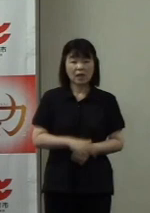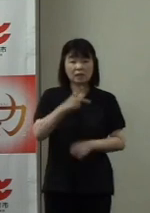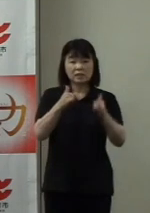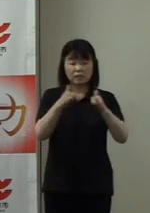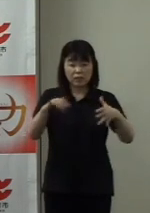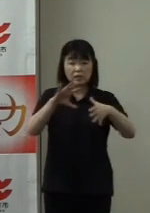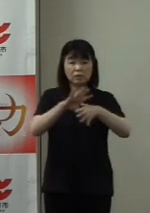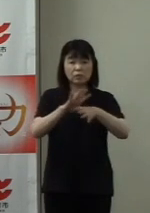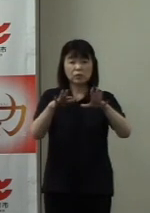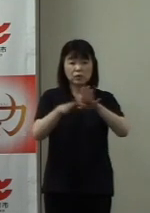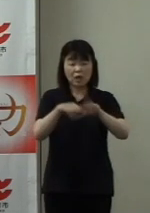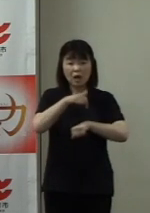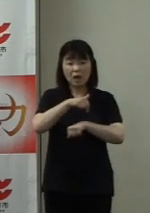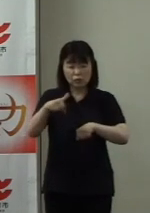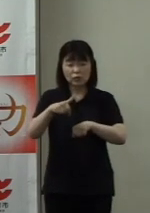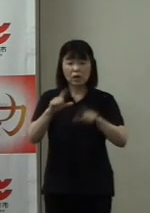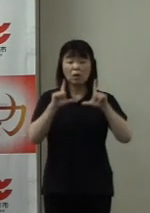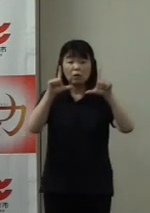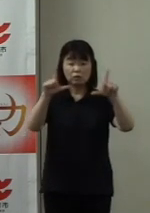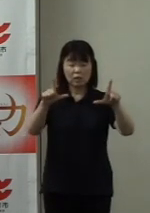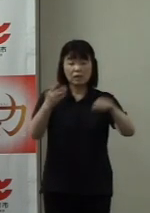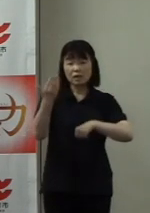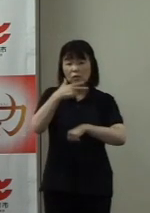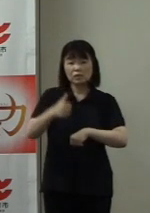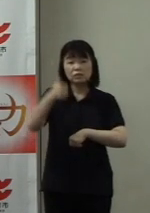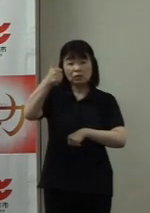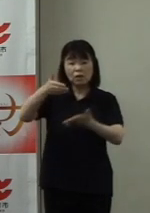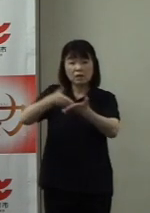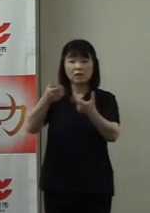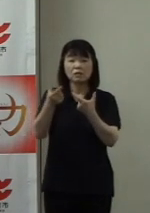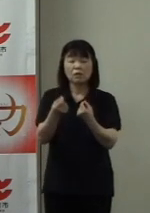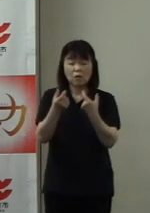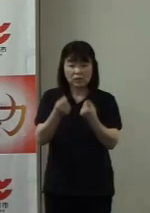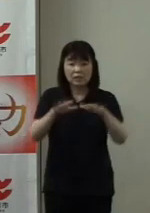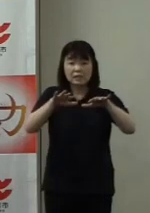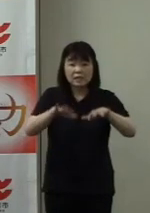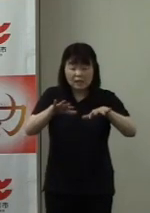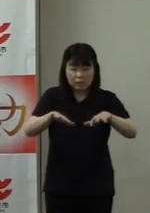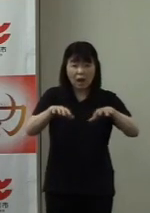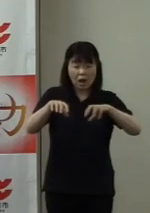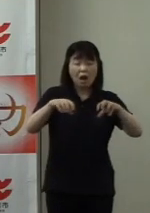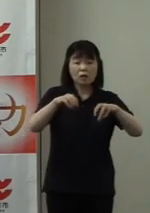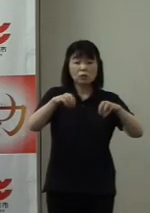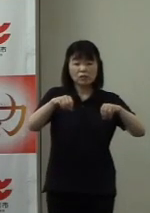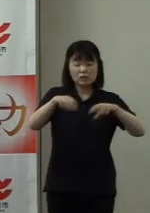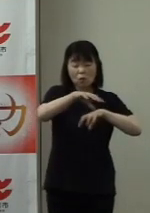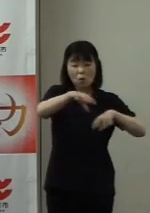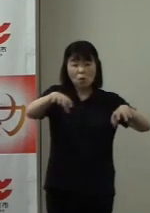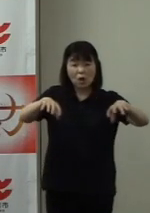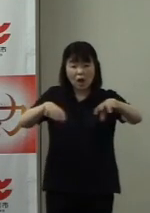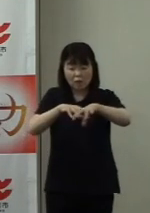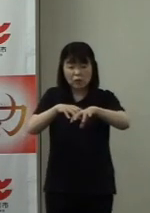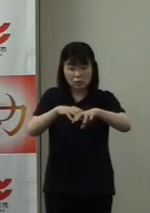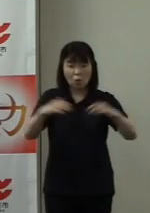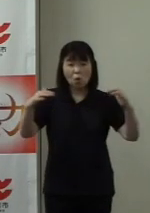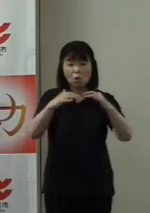部の情報課でございます。先ほど市長の方からもお話があった通り、今 交換に向けての協議をしております。でその